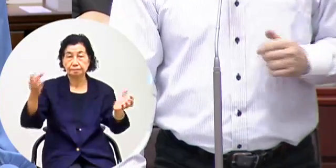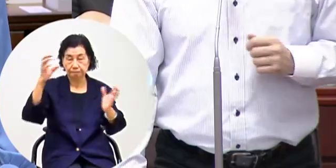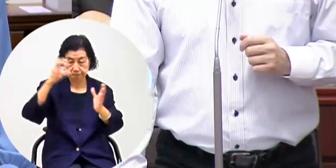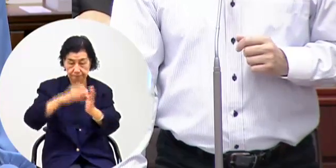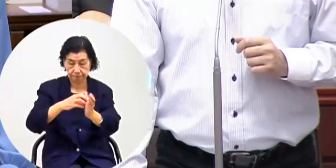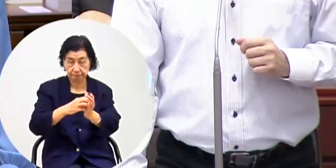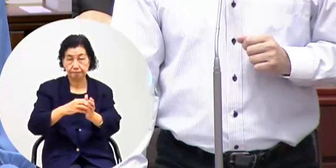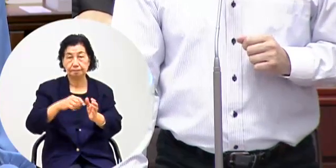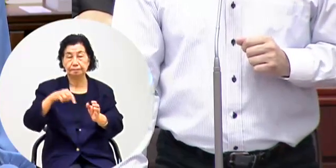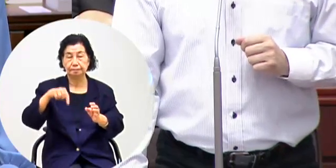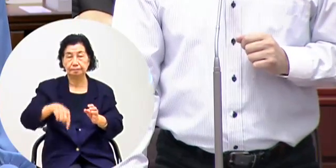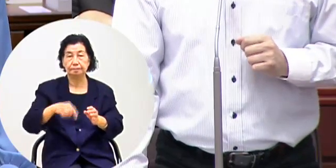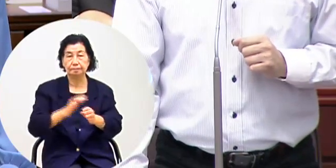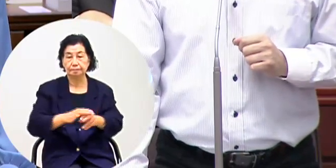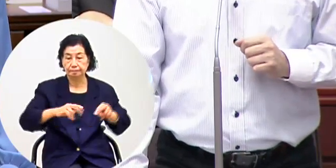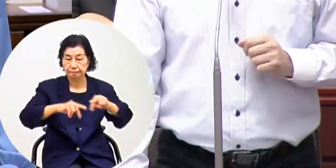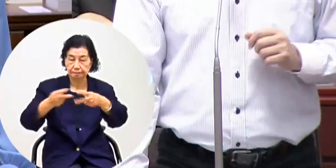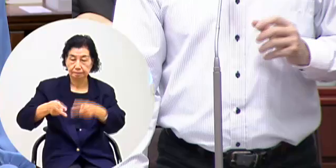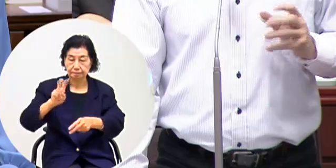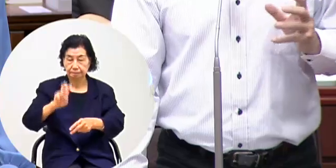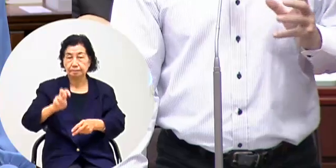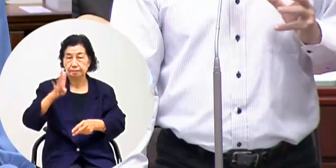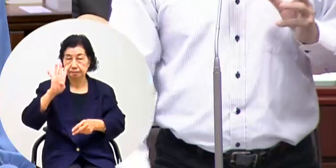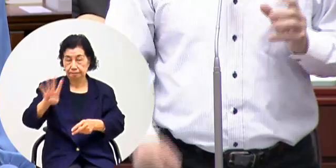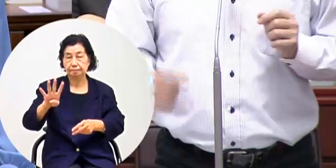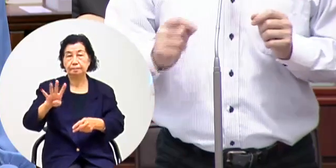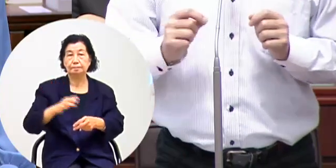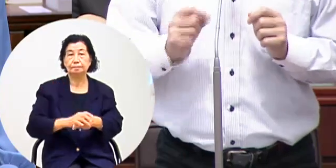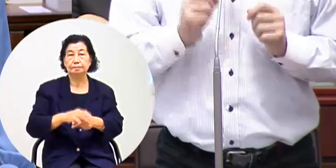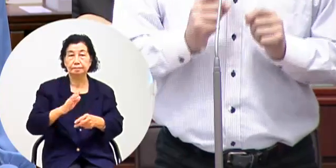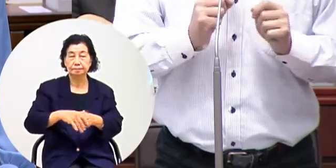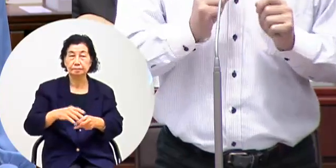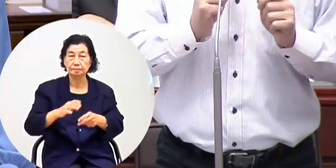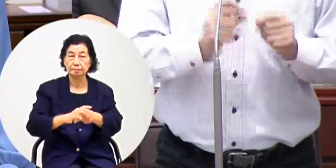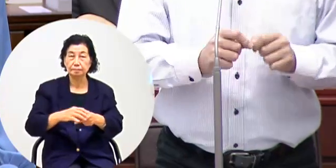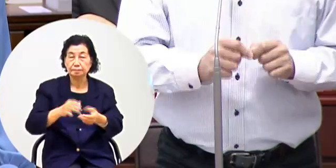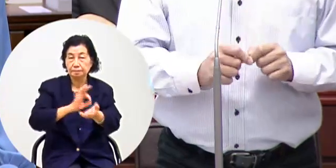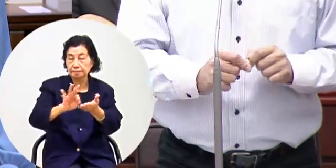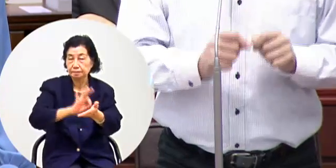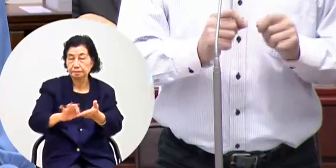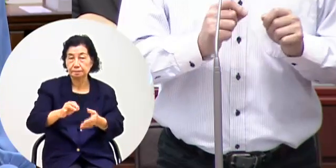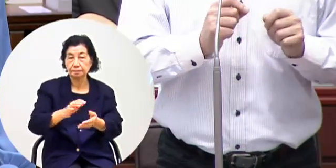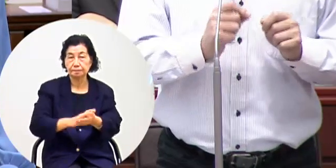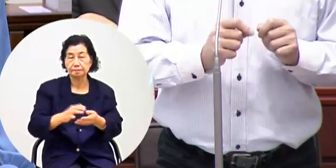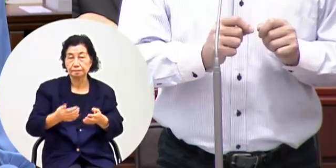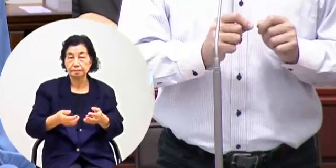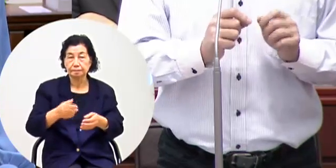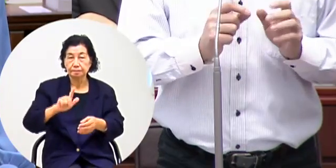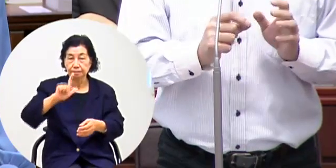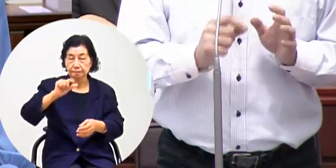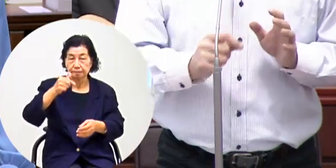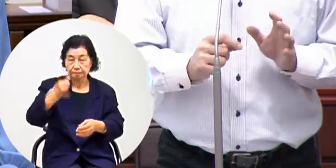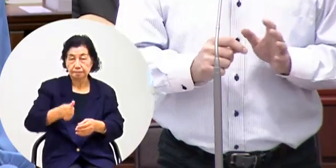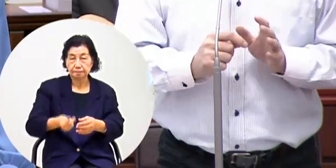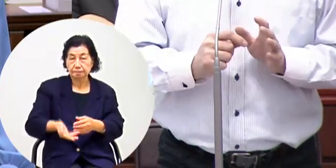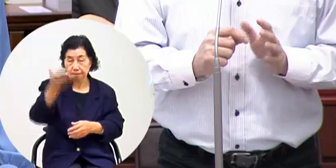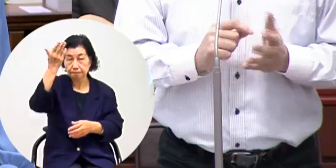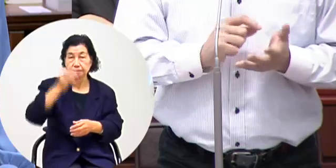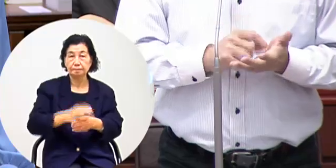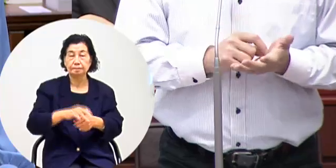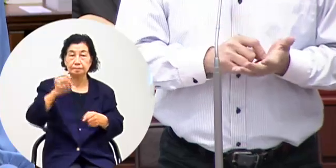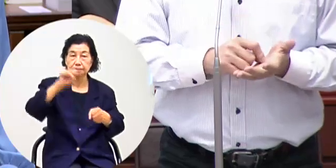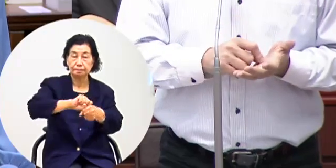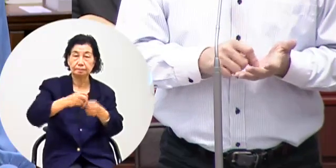个花下来的钱是上亿的，所以其实可能我们会觉得好像我增加一个零，增加一个东西好像很简单，事实上